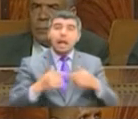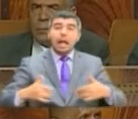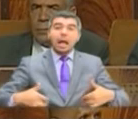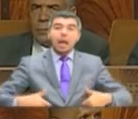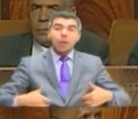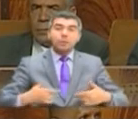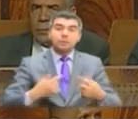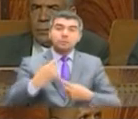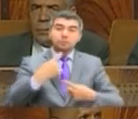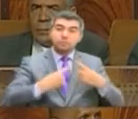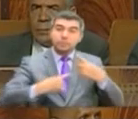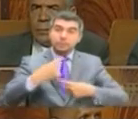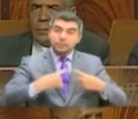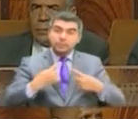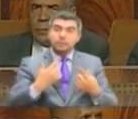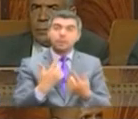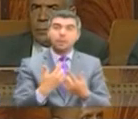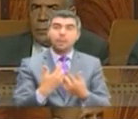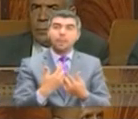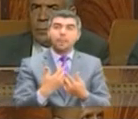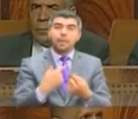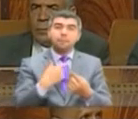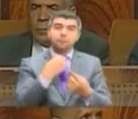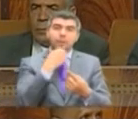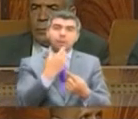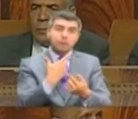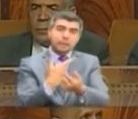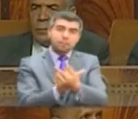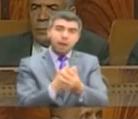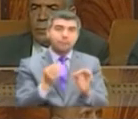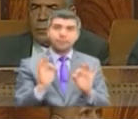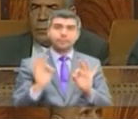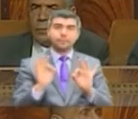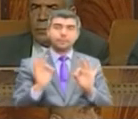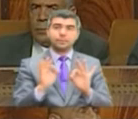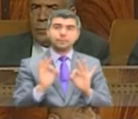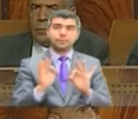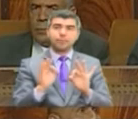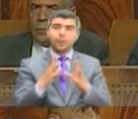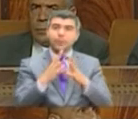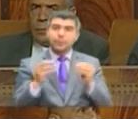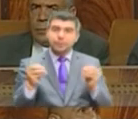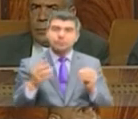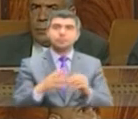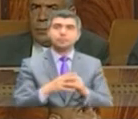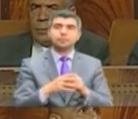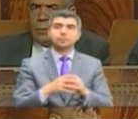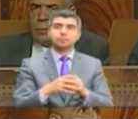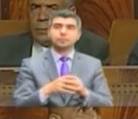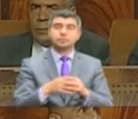كيديروا الدياليز كيديروا واحد البروتوكول، وهادو راه ما كيلقاوش. وحنا كنقولوا هاد الشيء راه ممكن